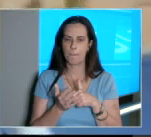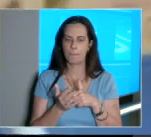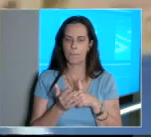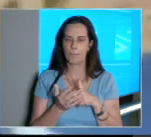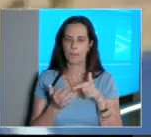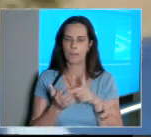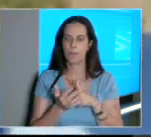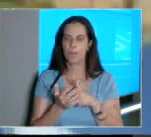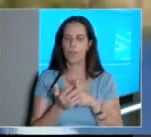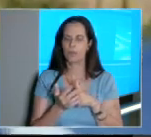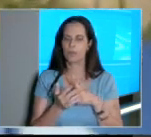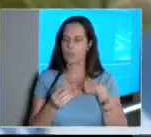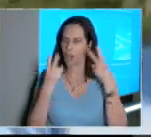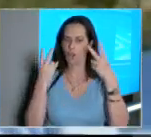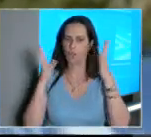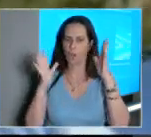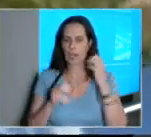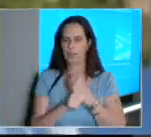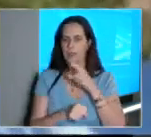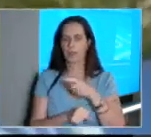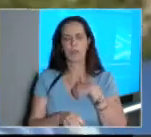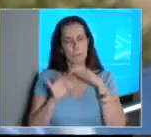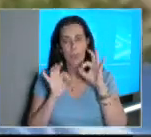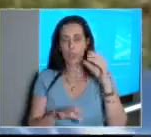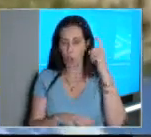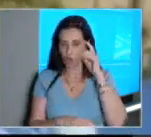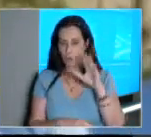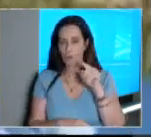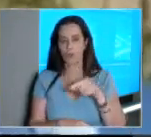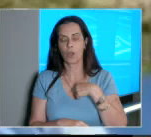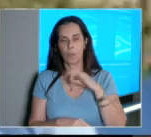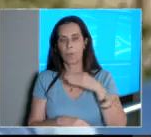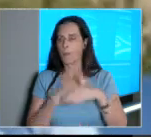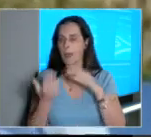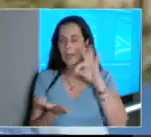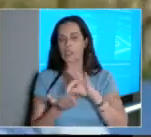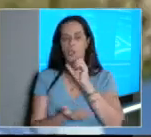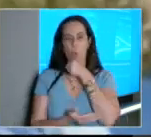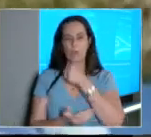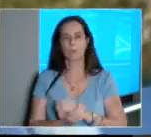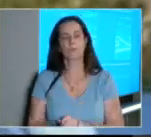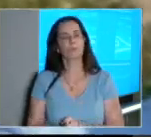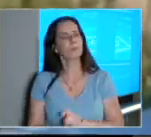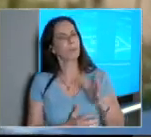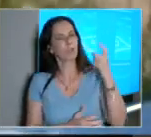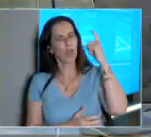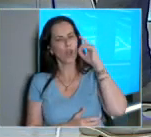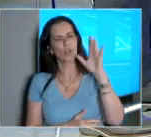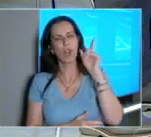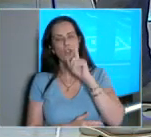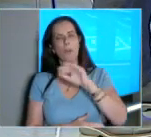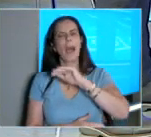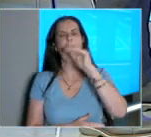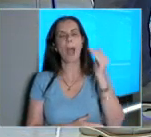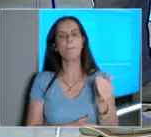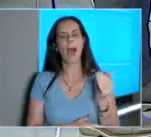בשביל מעבר יכולה לבצע את זה, וזה חשוב מאוד לבצע את זה. אני באמת חושב שאנחנו במהלך היסטורי כאן. חיים, מה אתה חושב על השם,